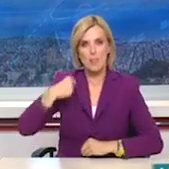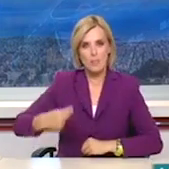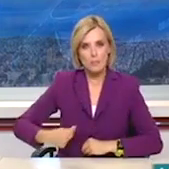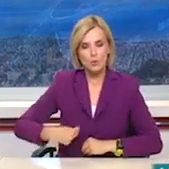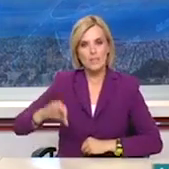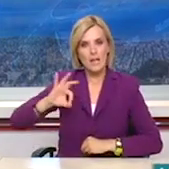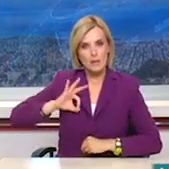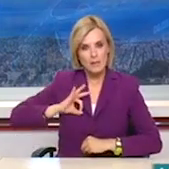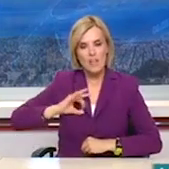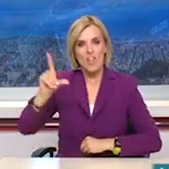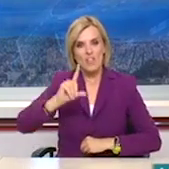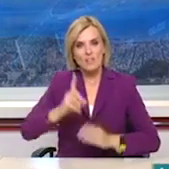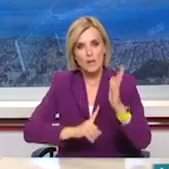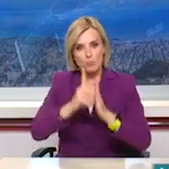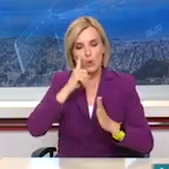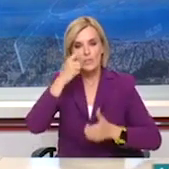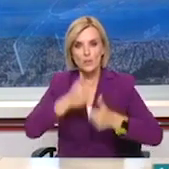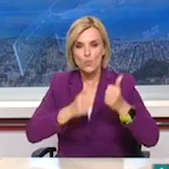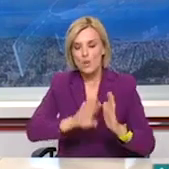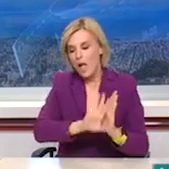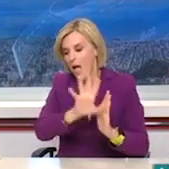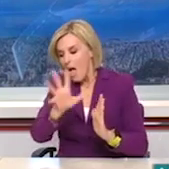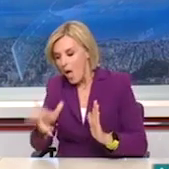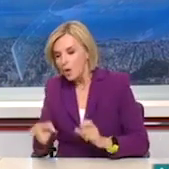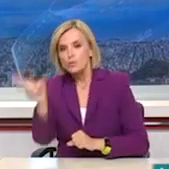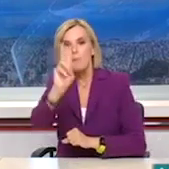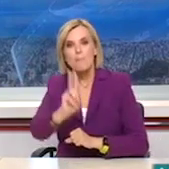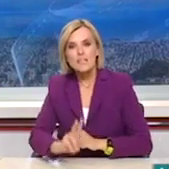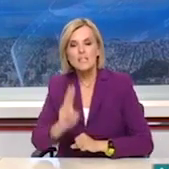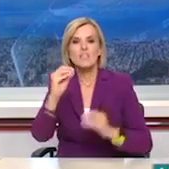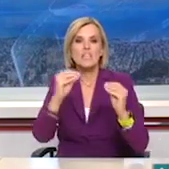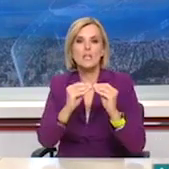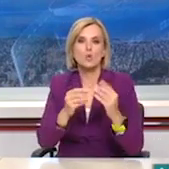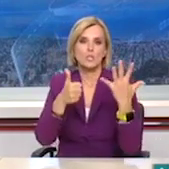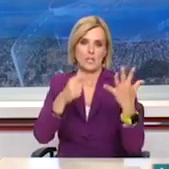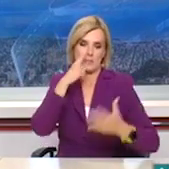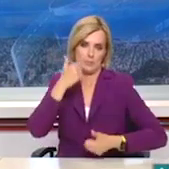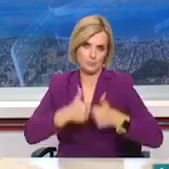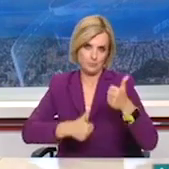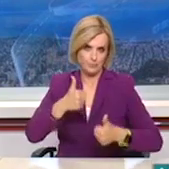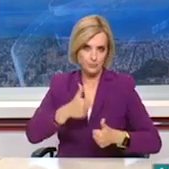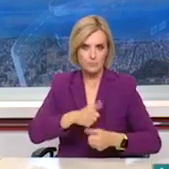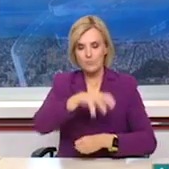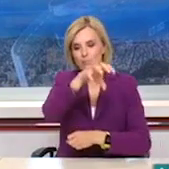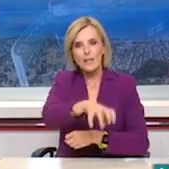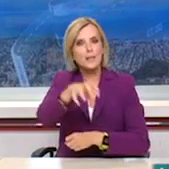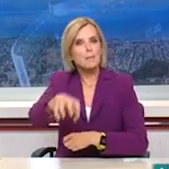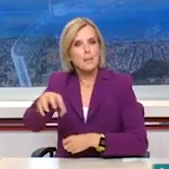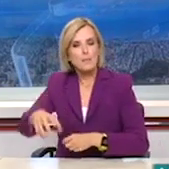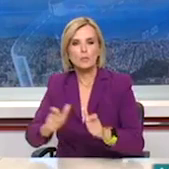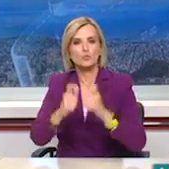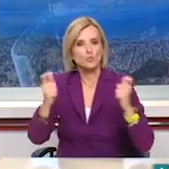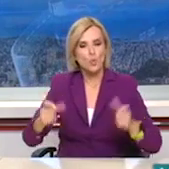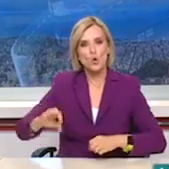Δευτέρα 1 Ιουνίου και τα μαθήματα θα παραταθούν έως και την Παρασκευή 26 Ιουνίου. Τα τμήματα σχολείων και νηπιαγωγείων θα